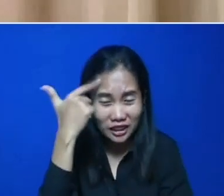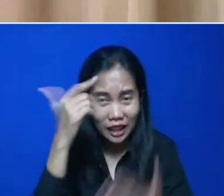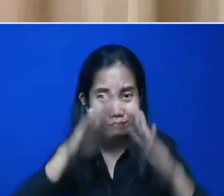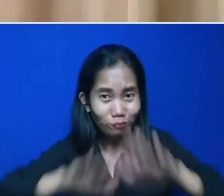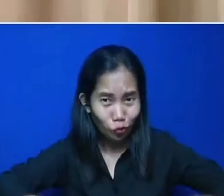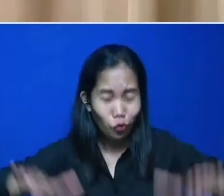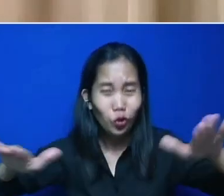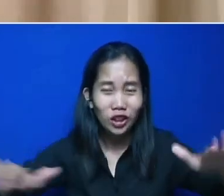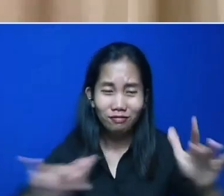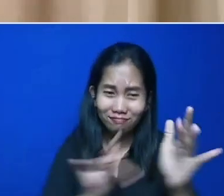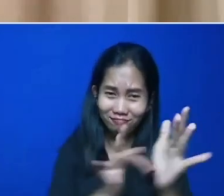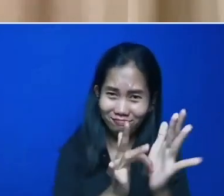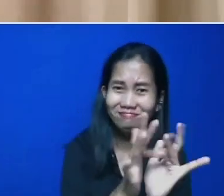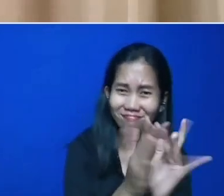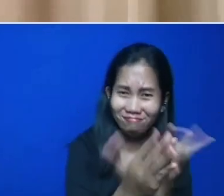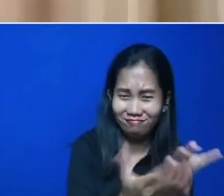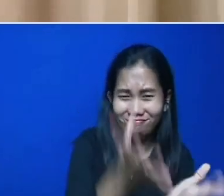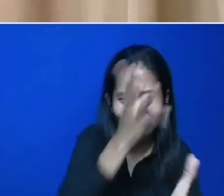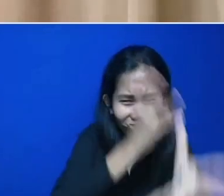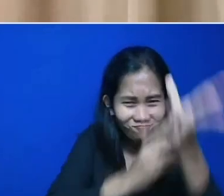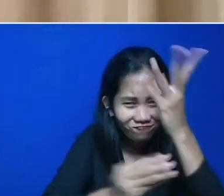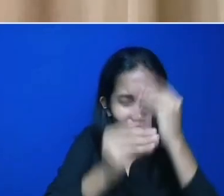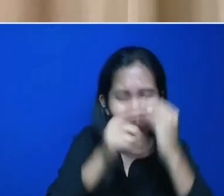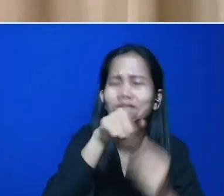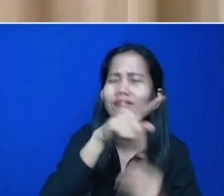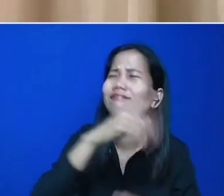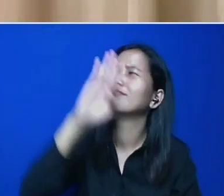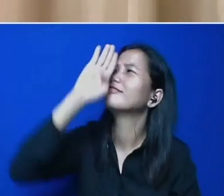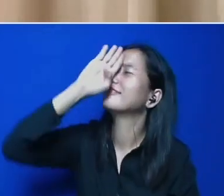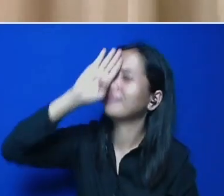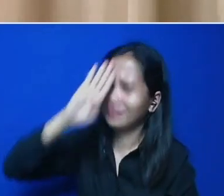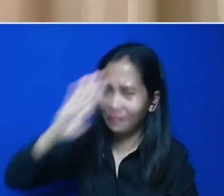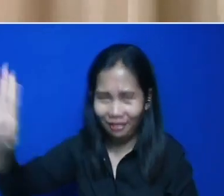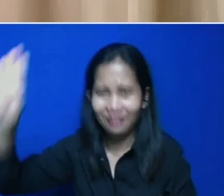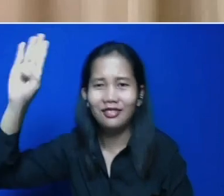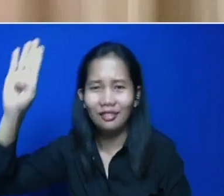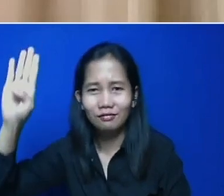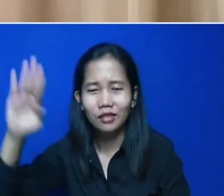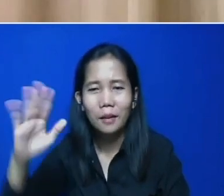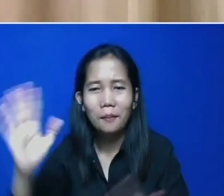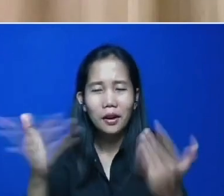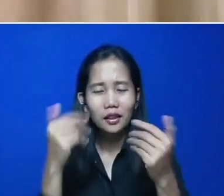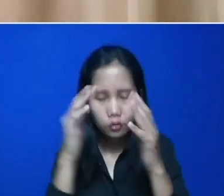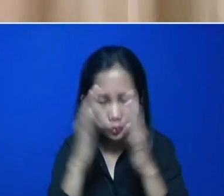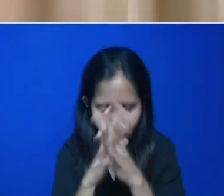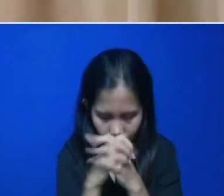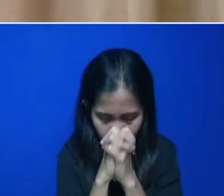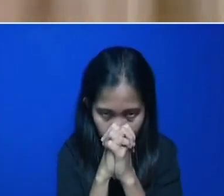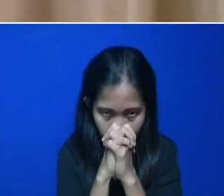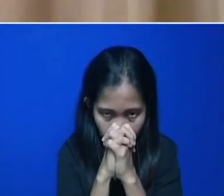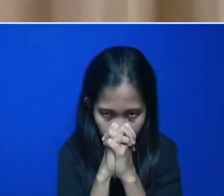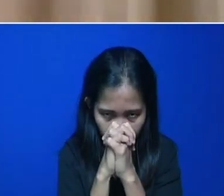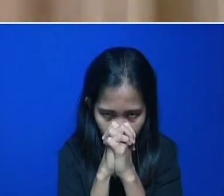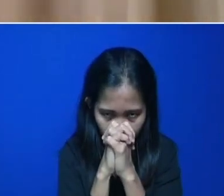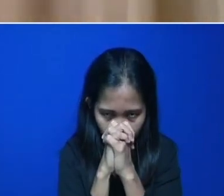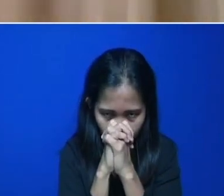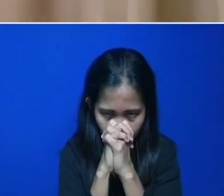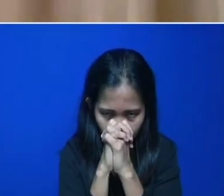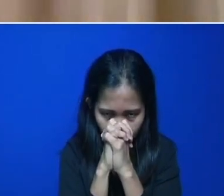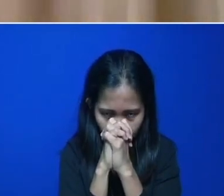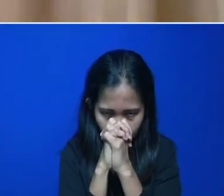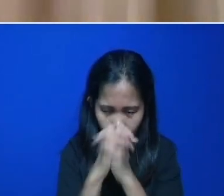tunduk kepala dan kita berdoa Terima kasih Bapa disorga